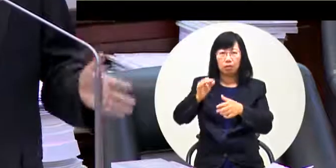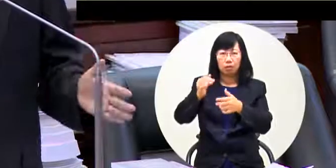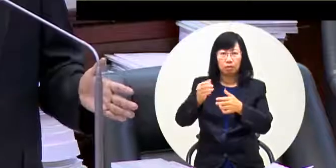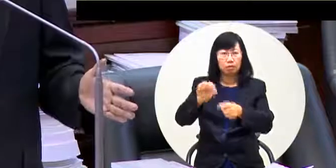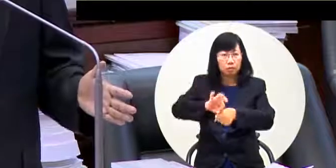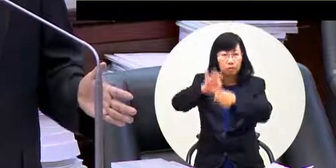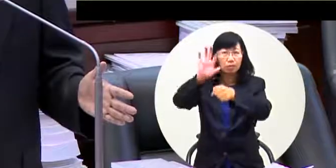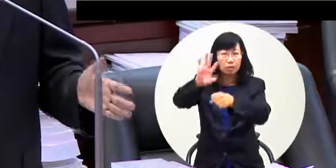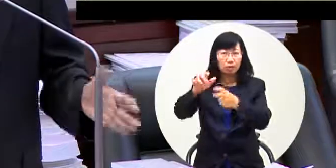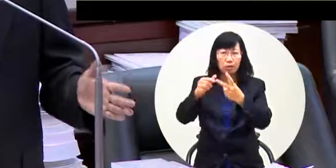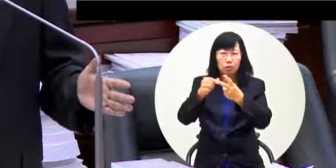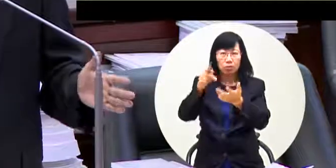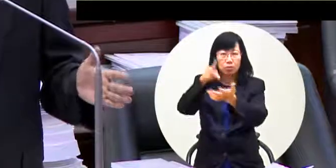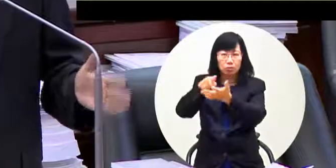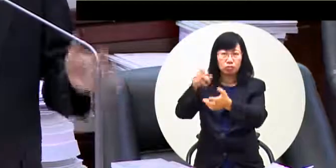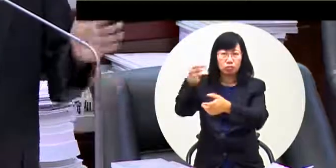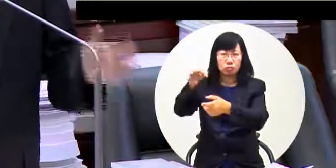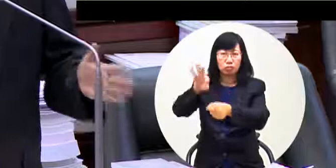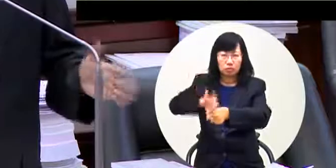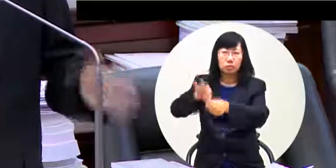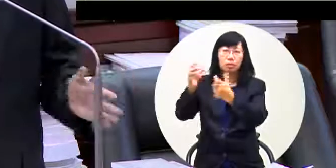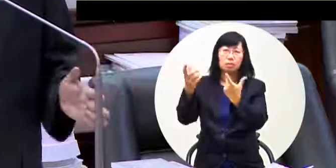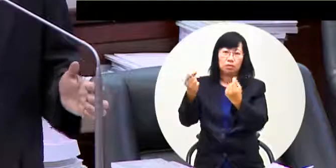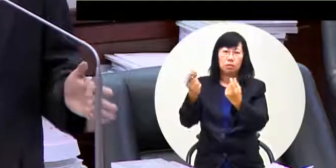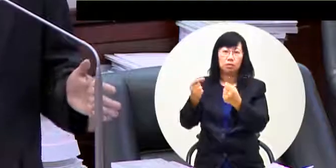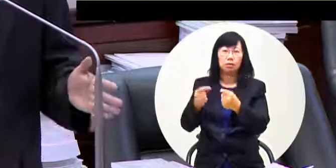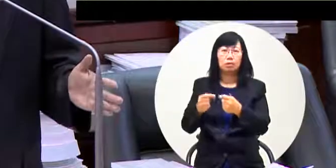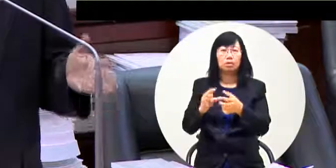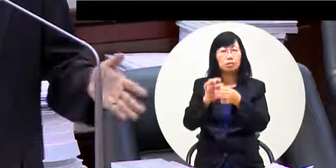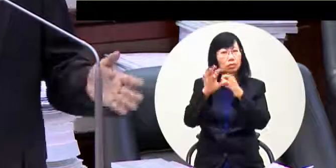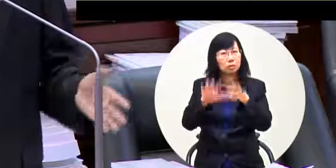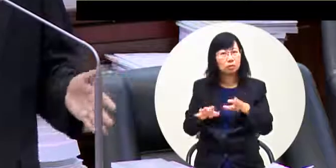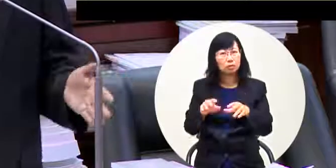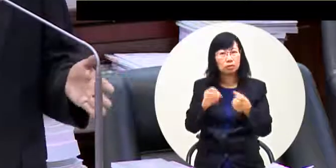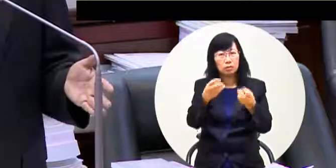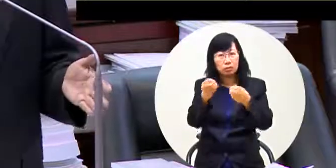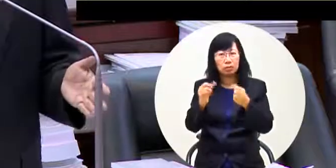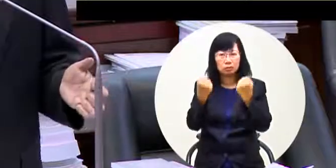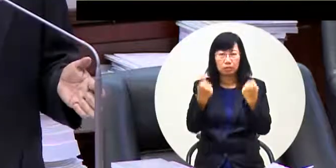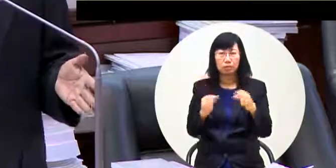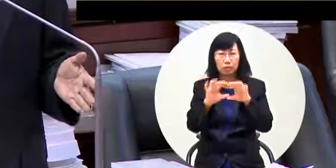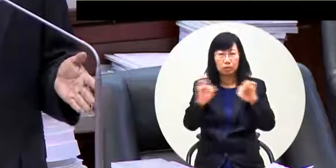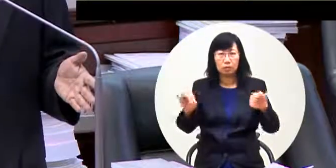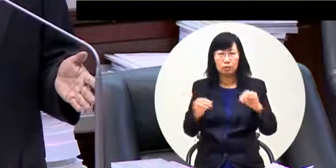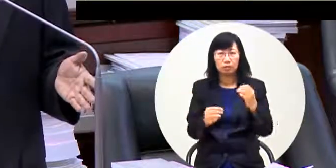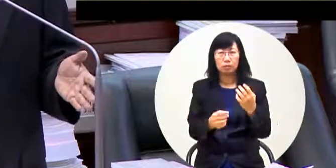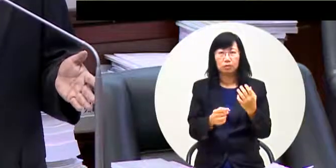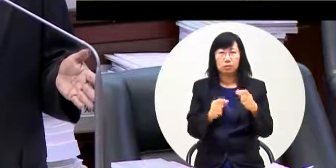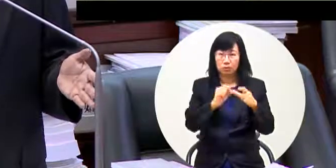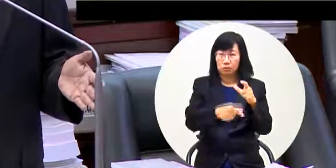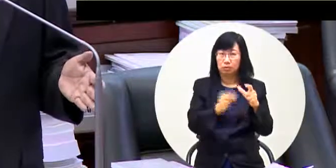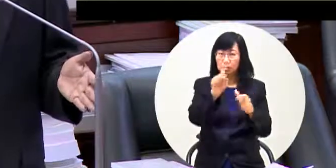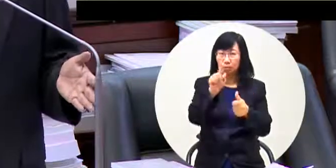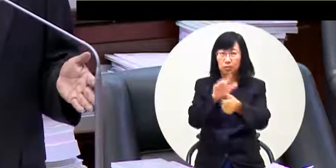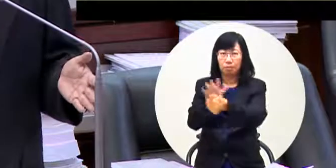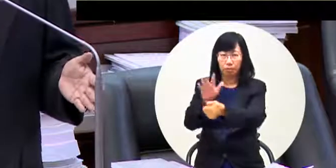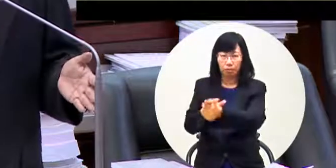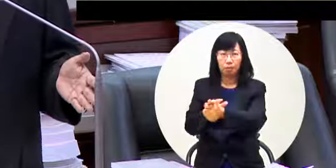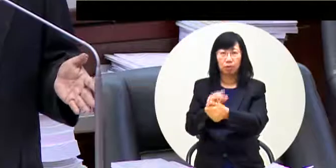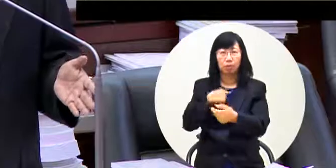协助在地企业的担当，我们在地企业怎么去协助他，这是我第一个建议。第二个，